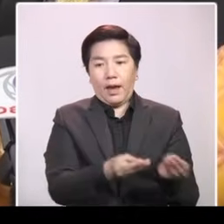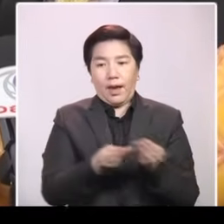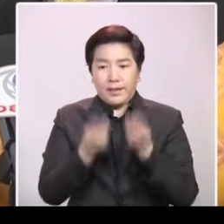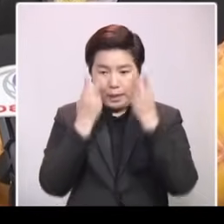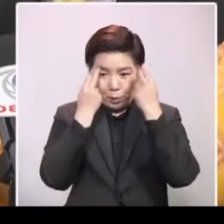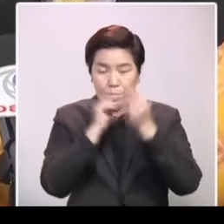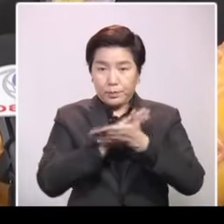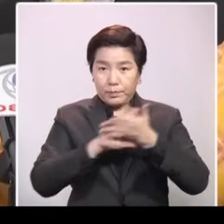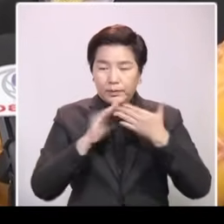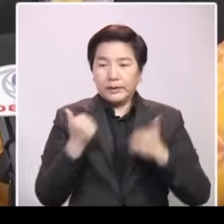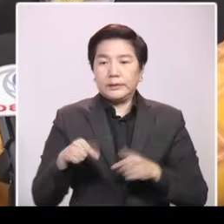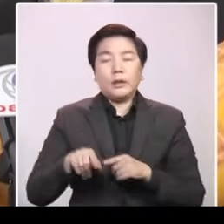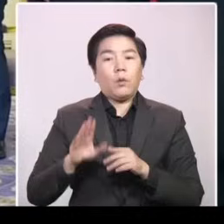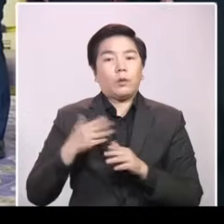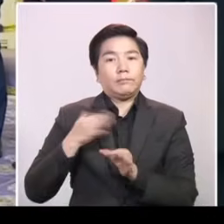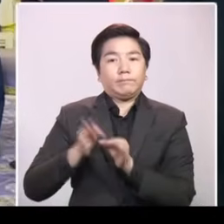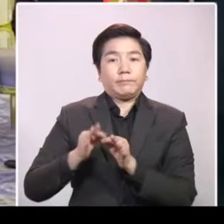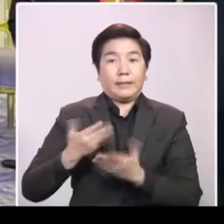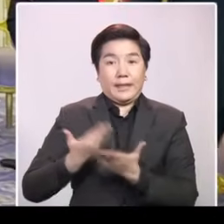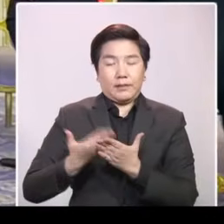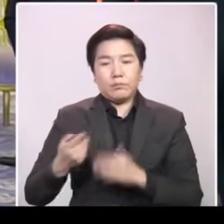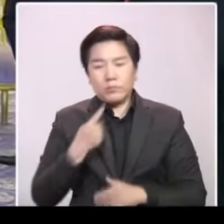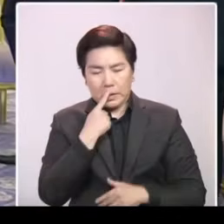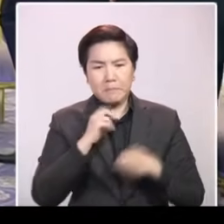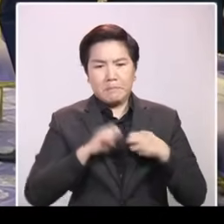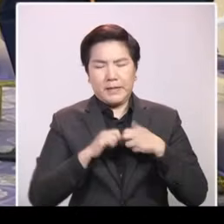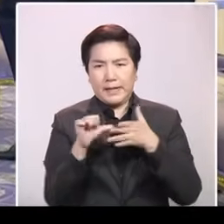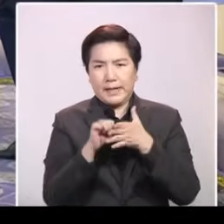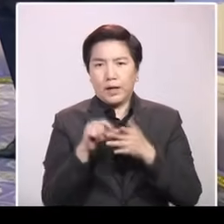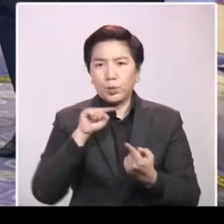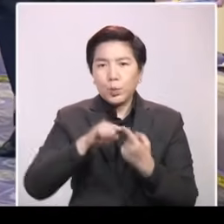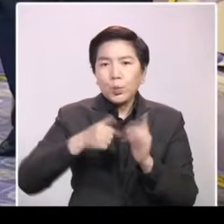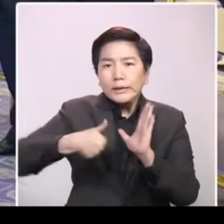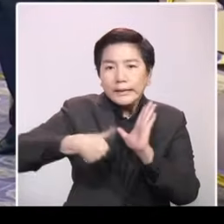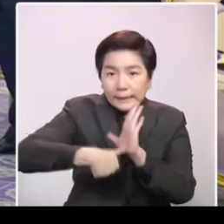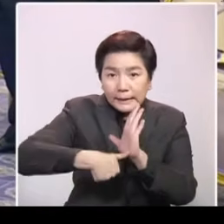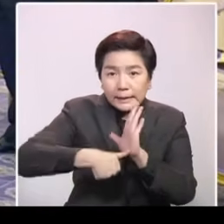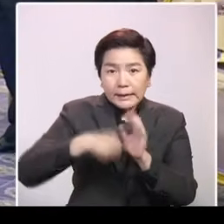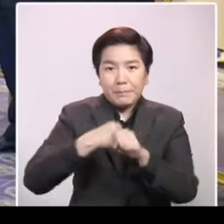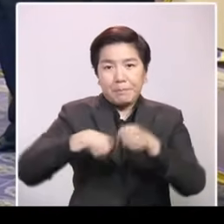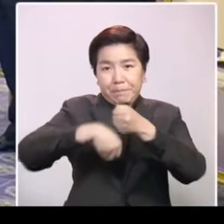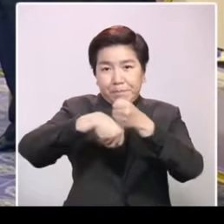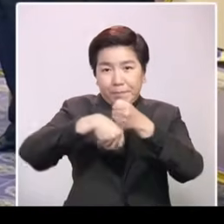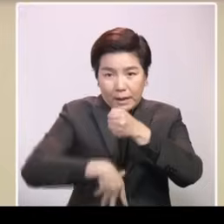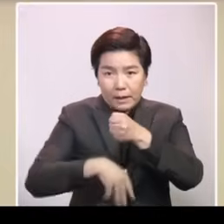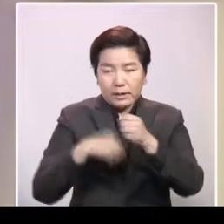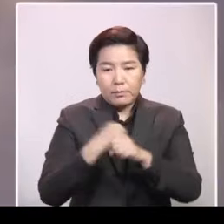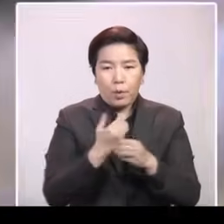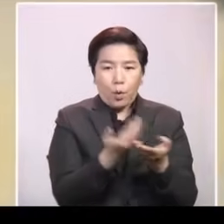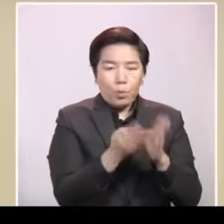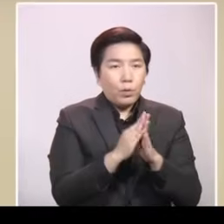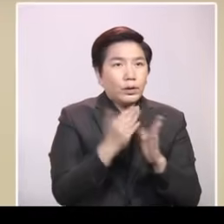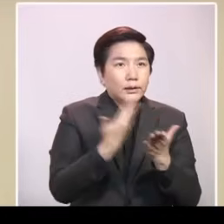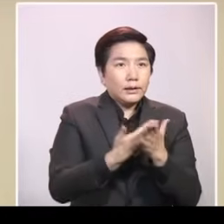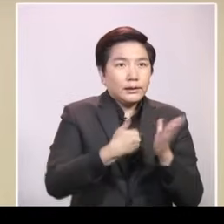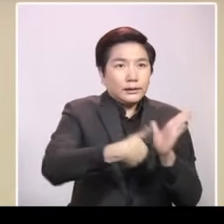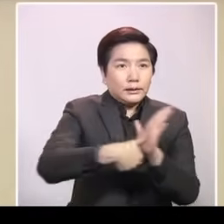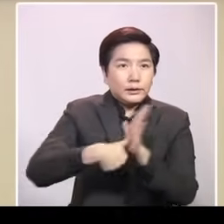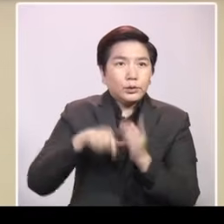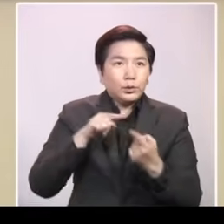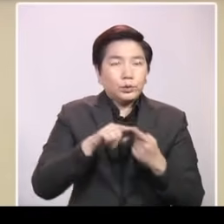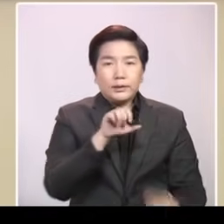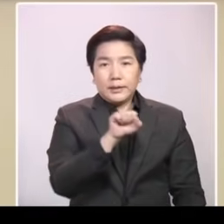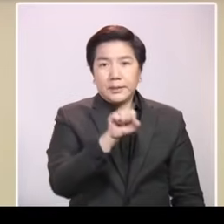รัฐมนตรีโดยจะมีการเร่งดำเนินการแก้ปัญหาเรื่องหนี้ด้วยการปรับโครงสร้างหนี้โดยเฉพาะหนี้ครัวเรือนและหนี้